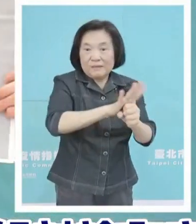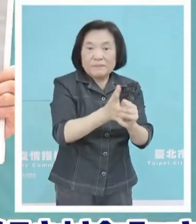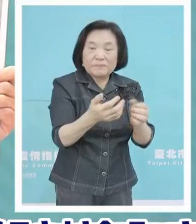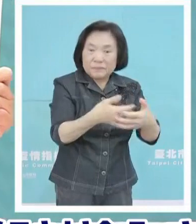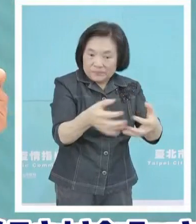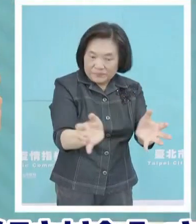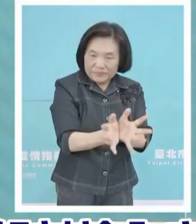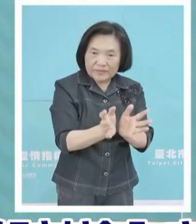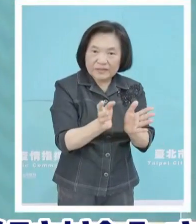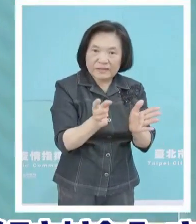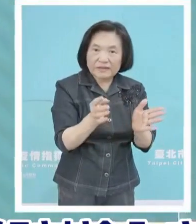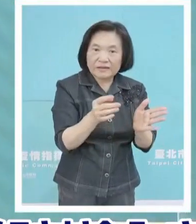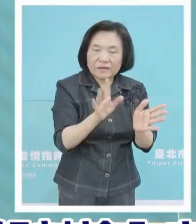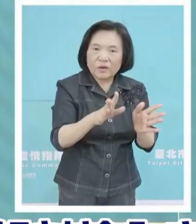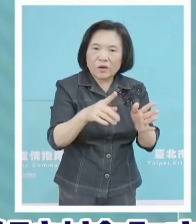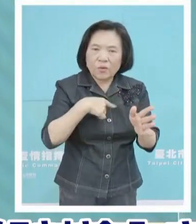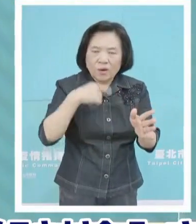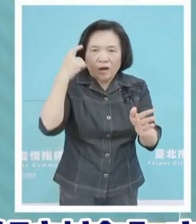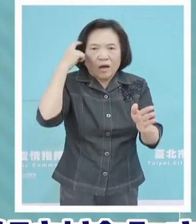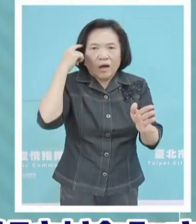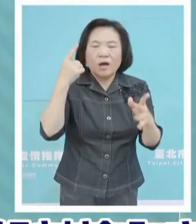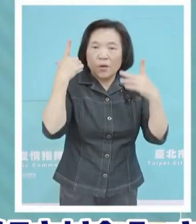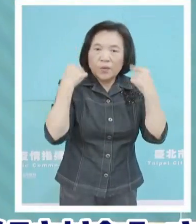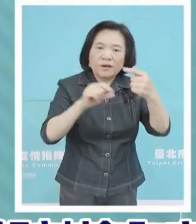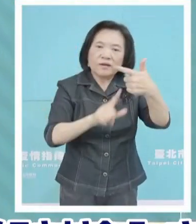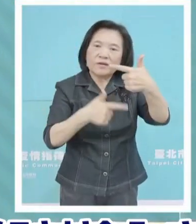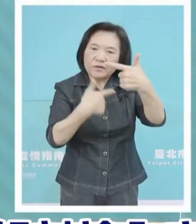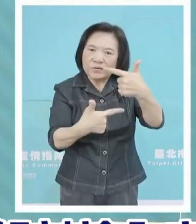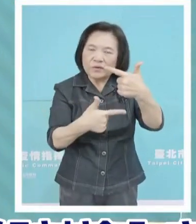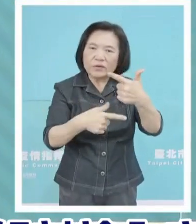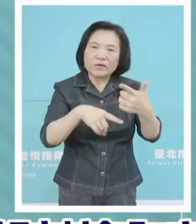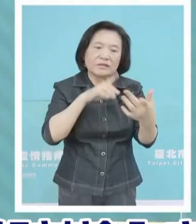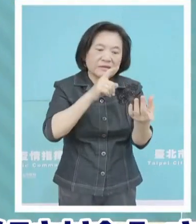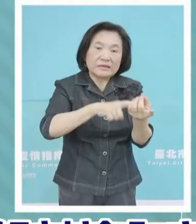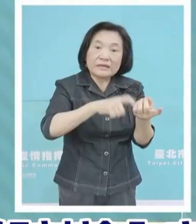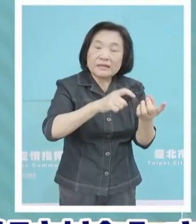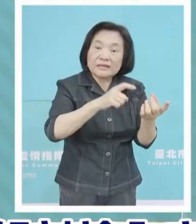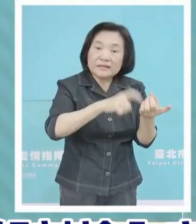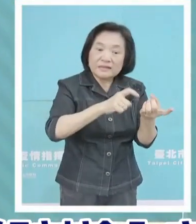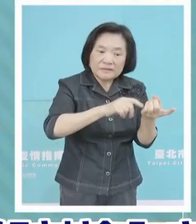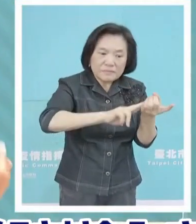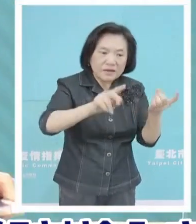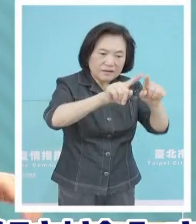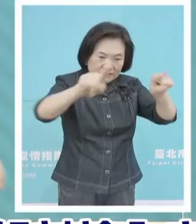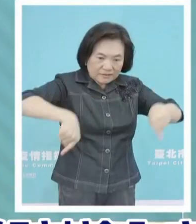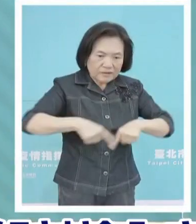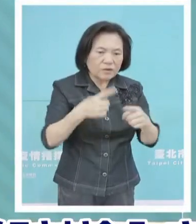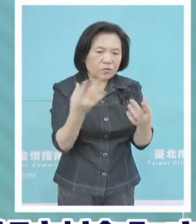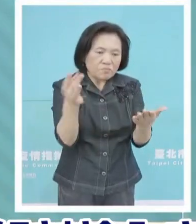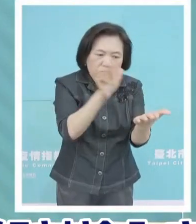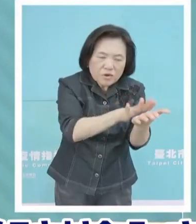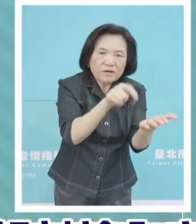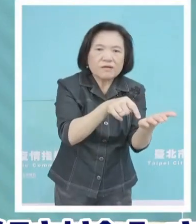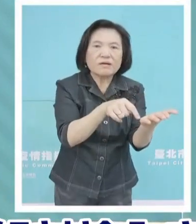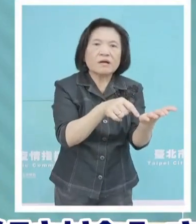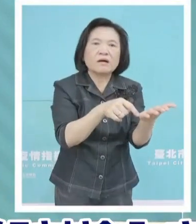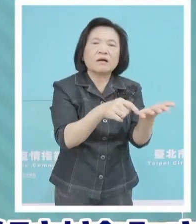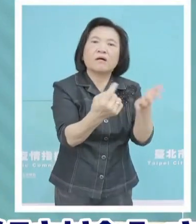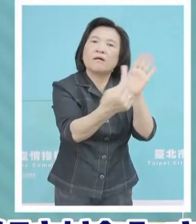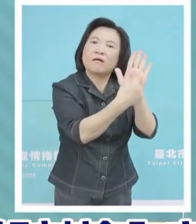去把原来6月6号的那个简讯贴在我们的群组。在我们的群组里面，我们还有非常非常多的往